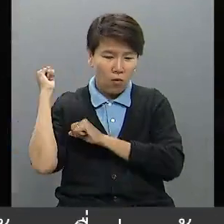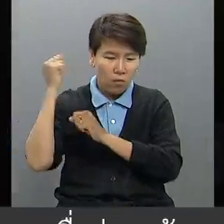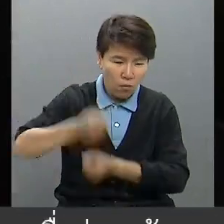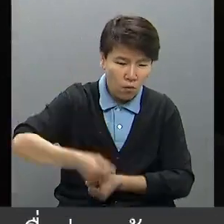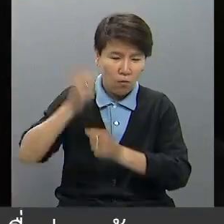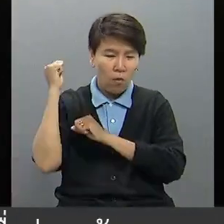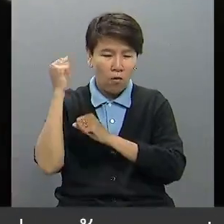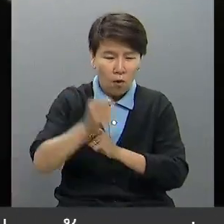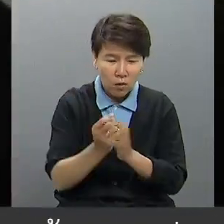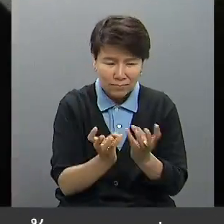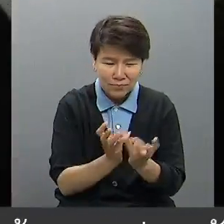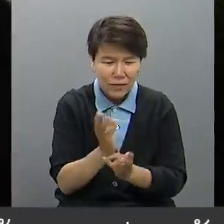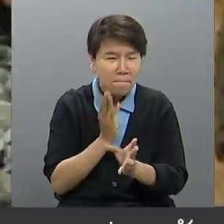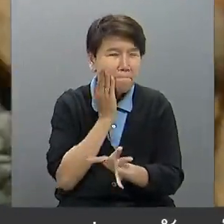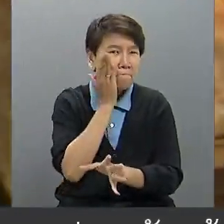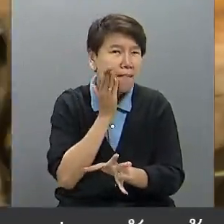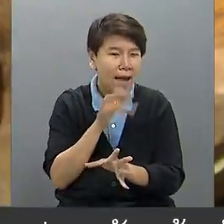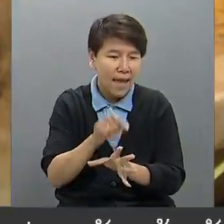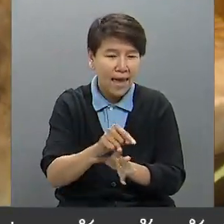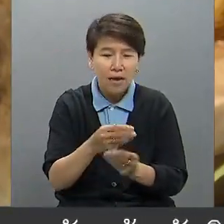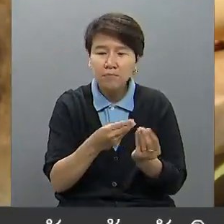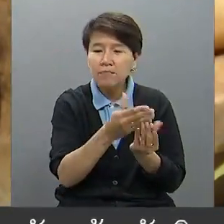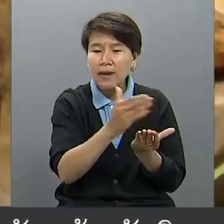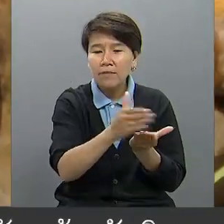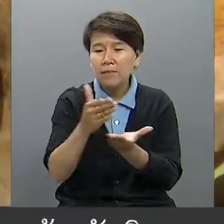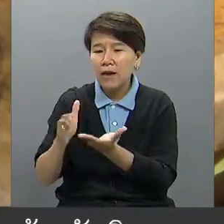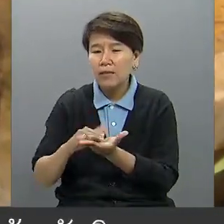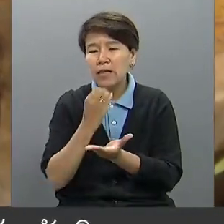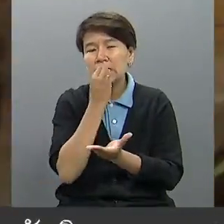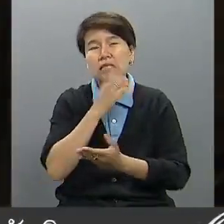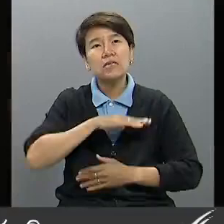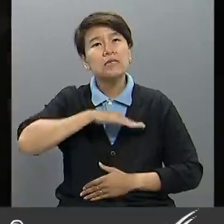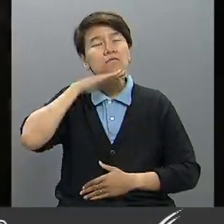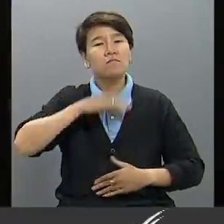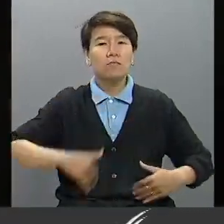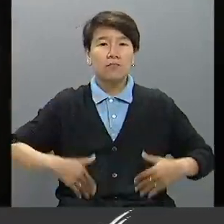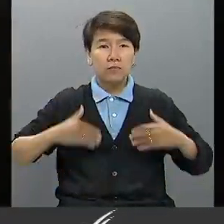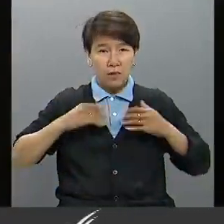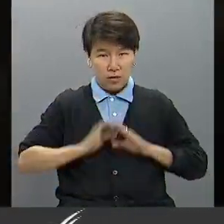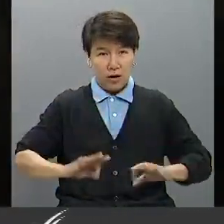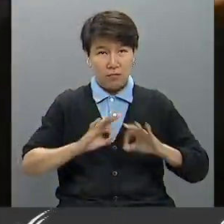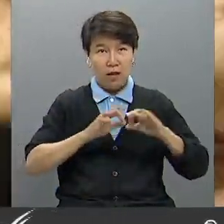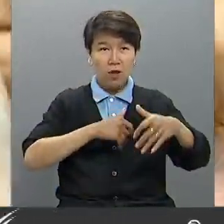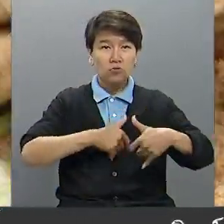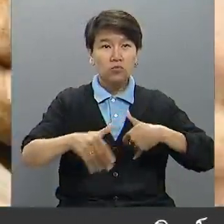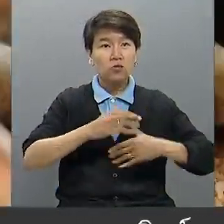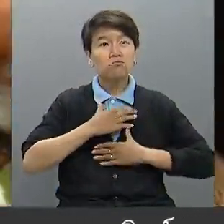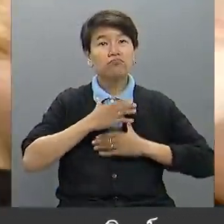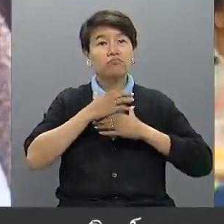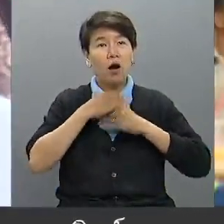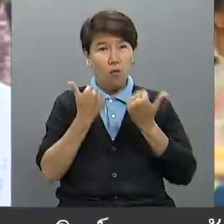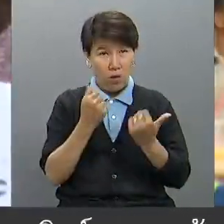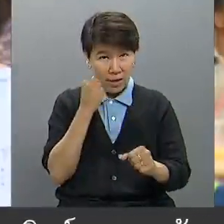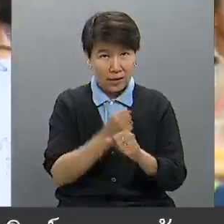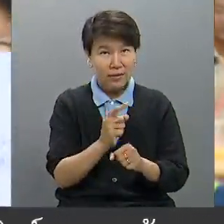ะครับเพราะฉะนั้นข้าวปุ้งเนี่ยจึงเป็นอาหารที่มีความสำคัญต่อชีวิตของพี่น้องชนเผ่าต่างๆวันนี้เราก็เลยใช้มิติข้าวปุ้ง